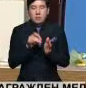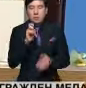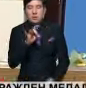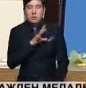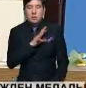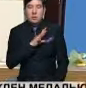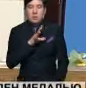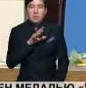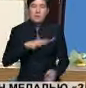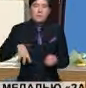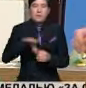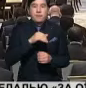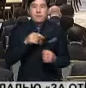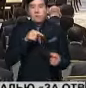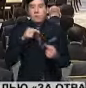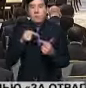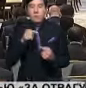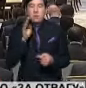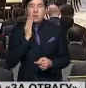партнерам решить все спорные моменты.